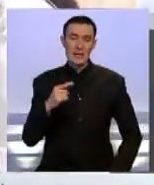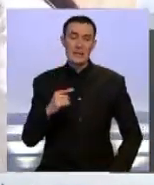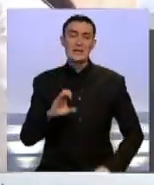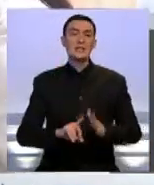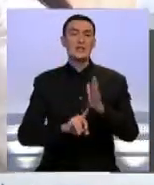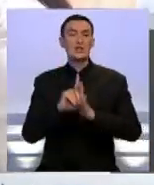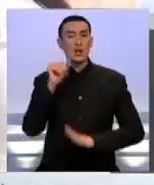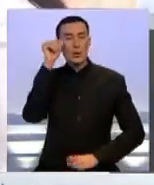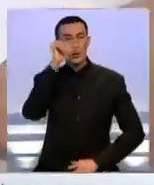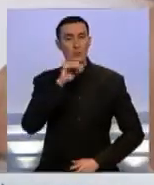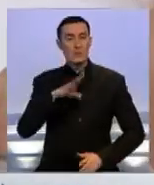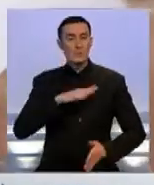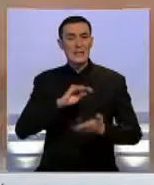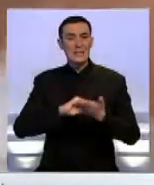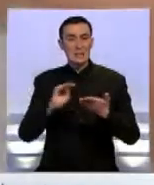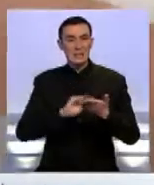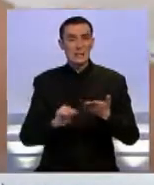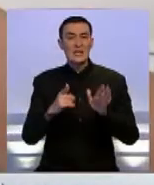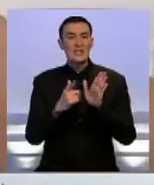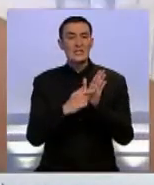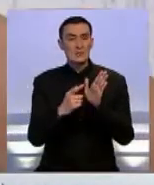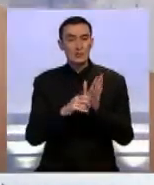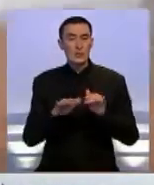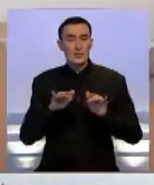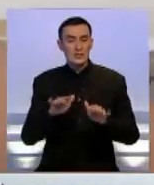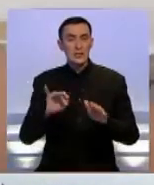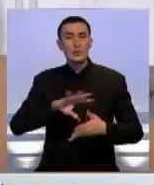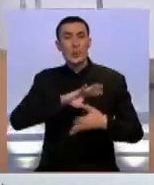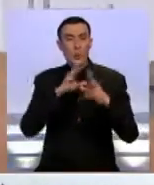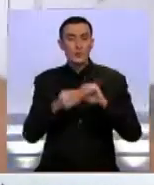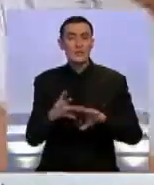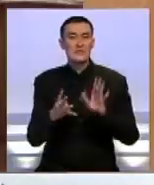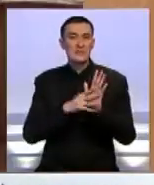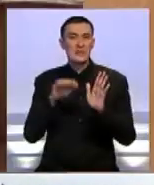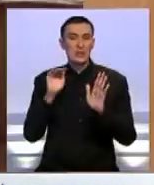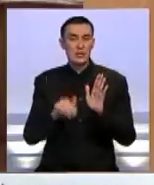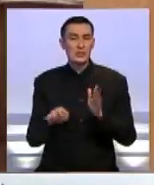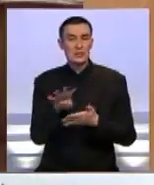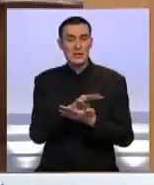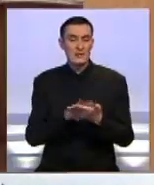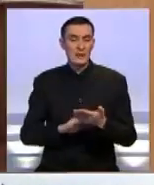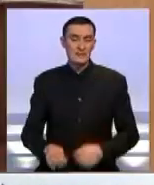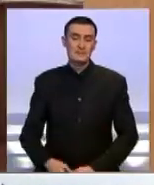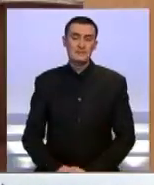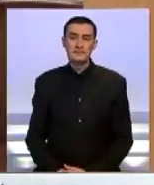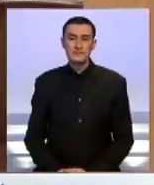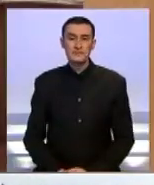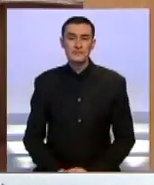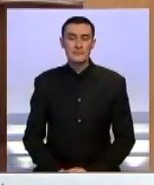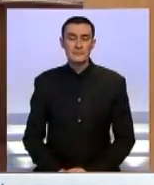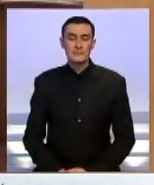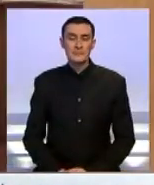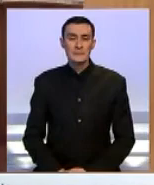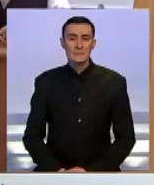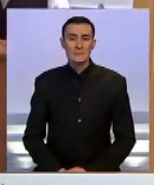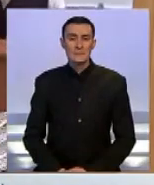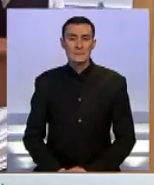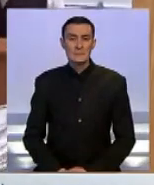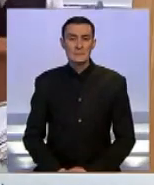начала года были написаны лишь 700 дел из 9000 поступивших от госорганов.